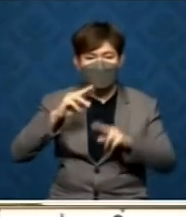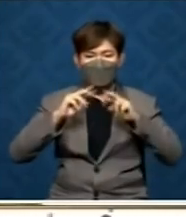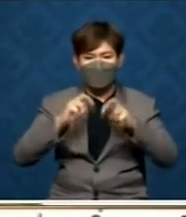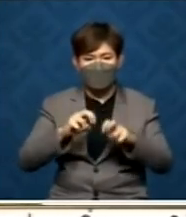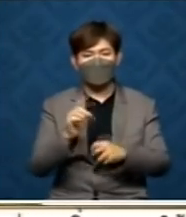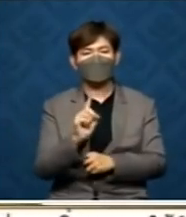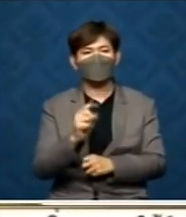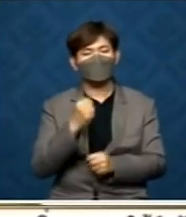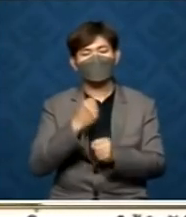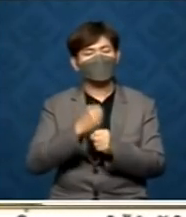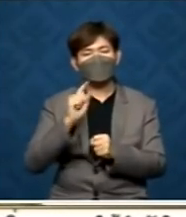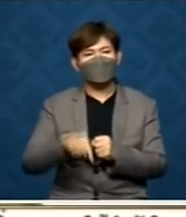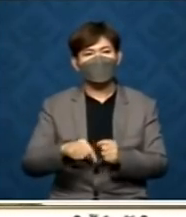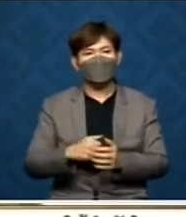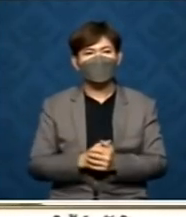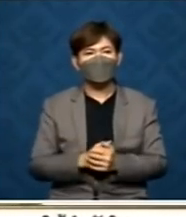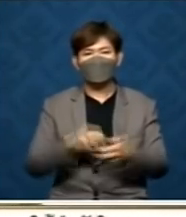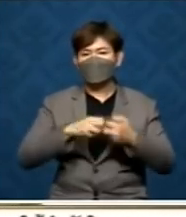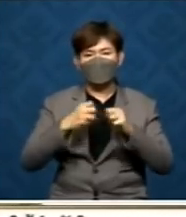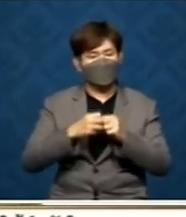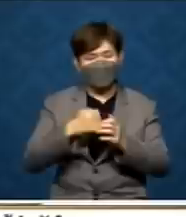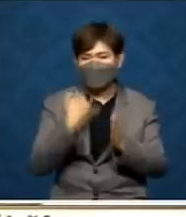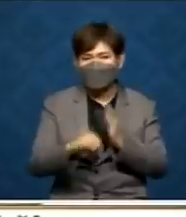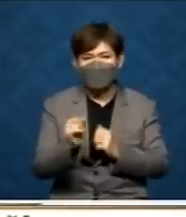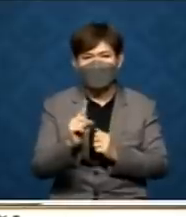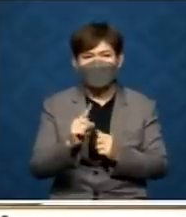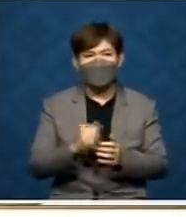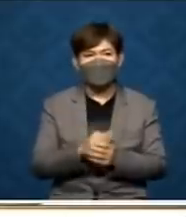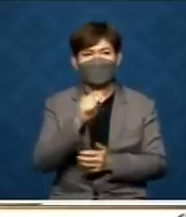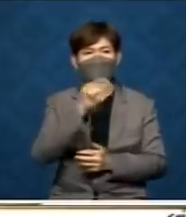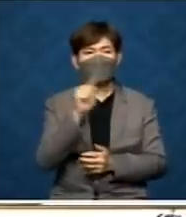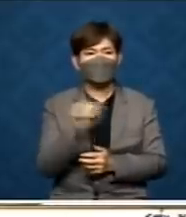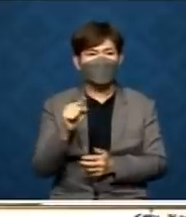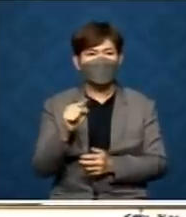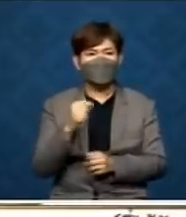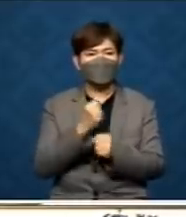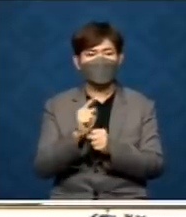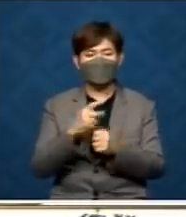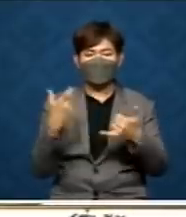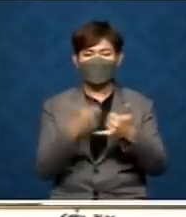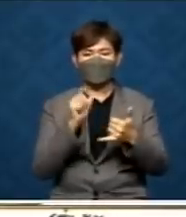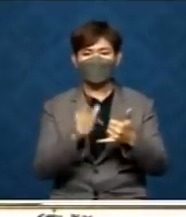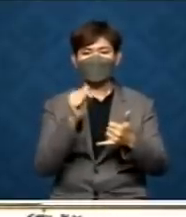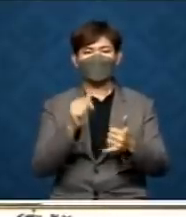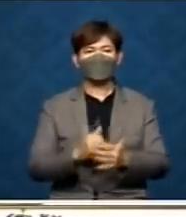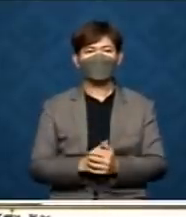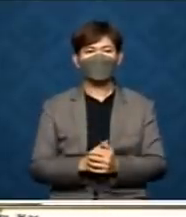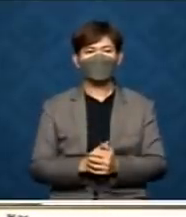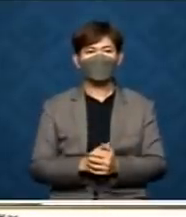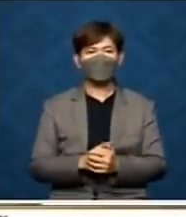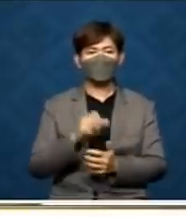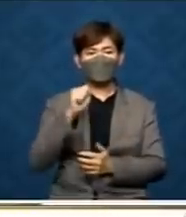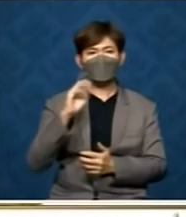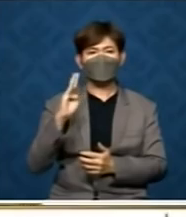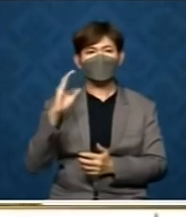ได้เพราะฉะนั้นมันจึงเกิดความผิดพลาดครั้งใหญ่ไปเอาแอตต้าเป็นวัคซีนหลักแสนร้อย